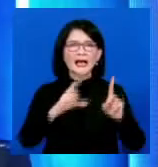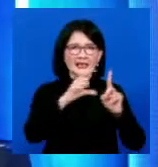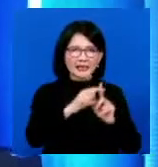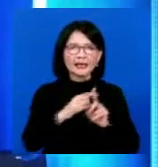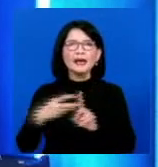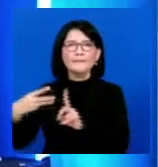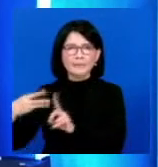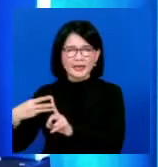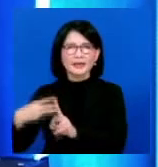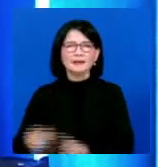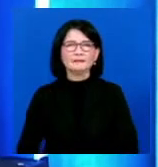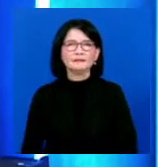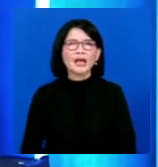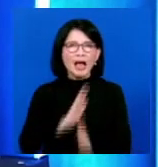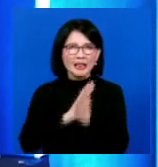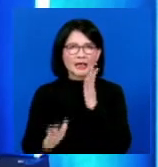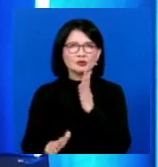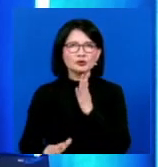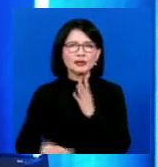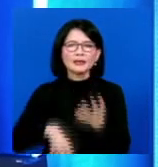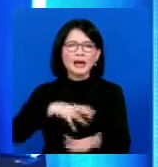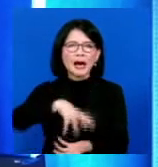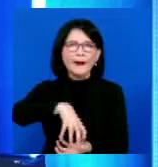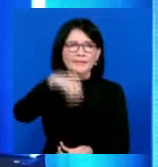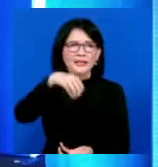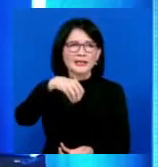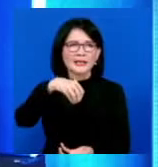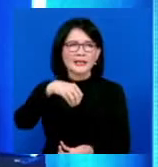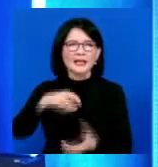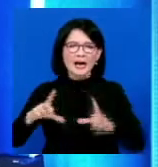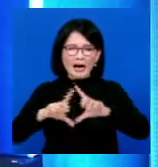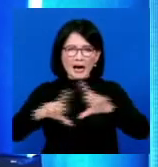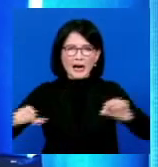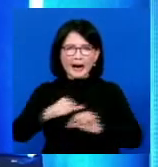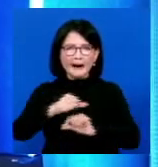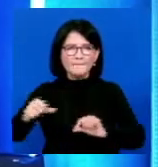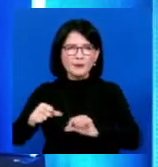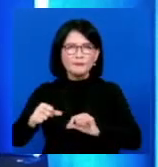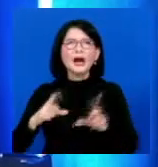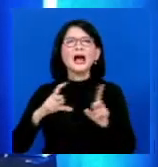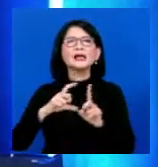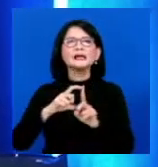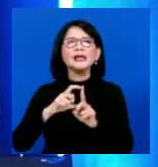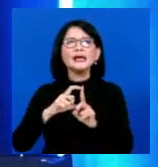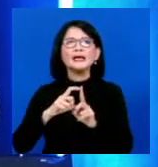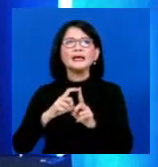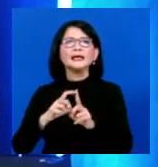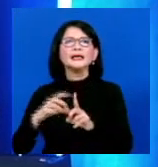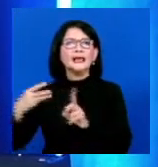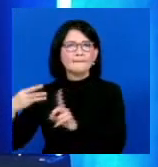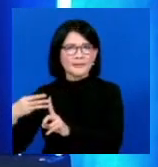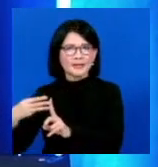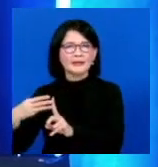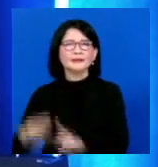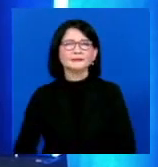saya akan langsung mengambil bola amplop pertanyaan huruf d b